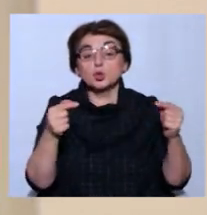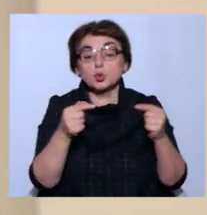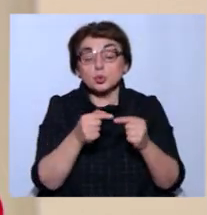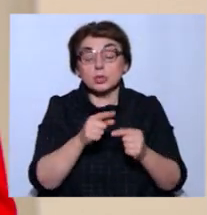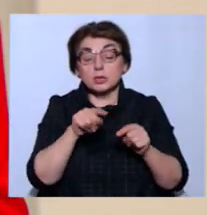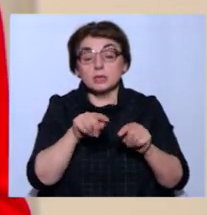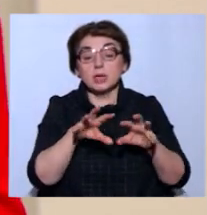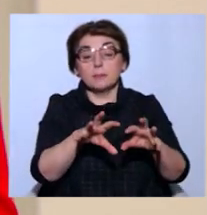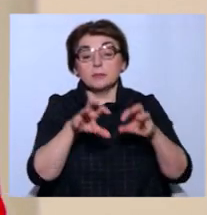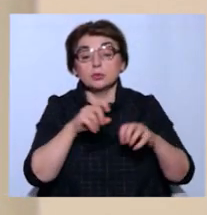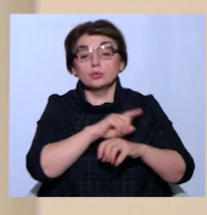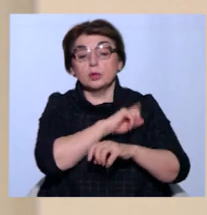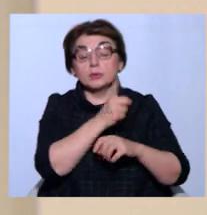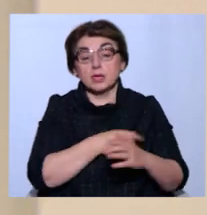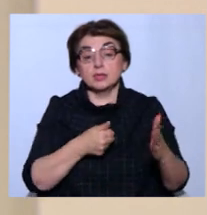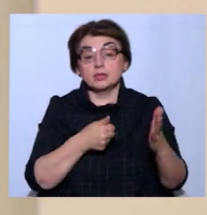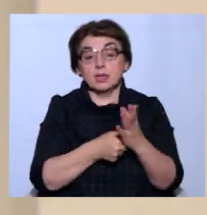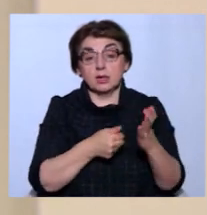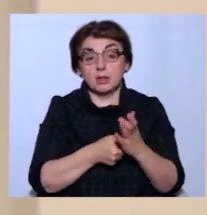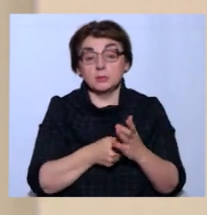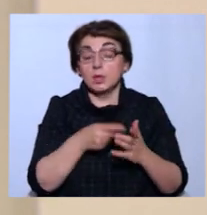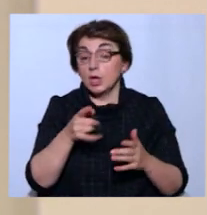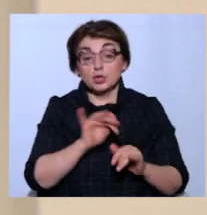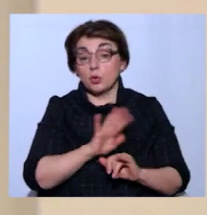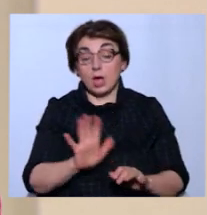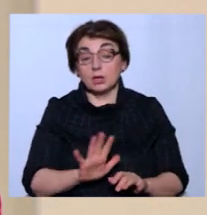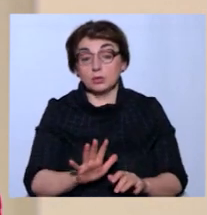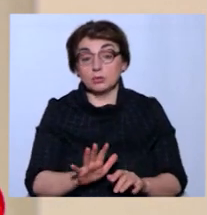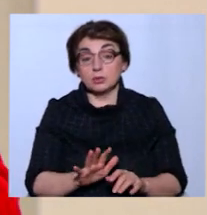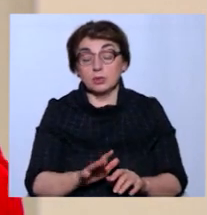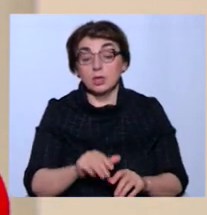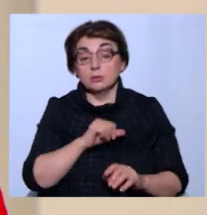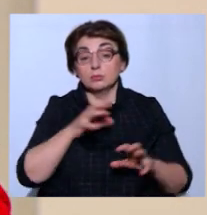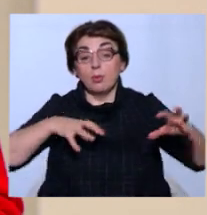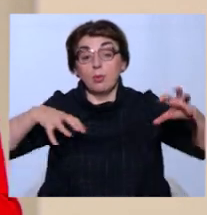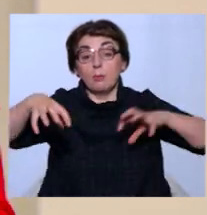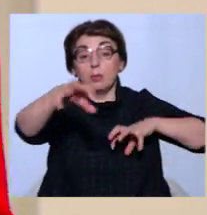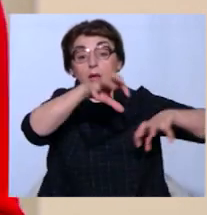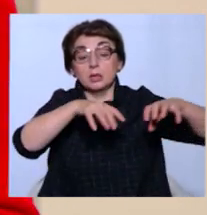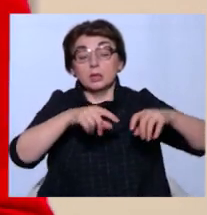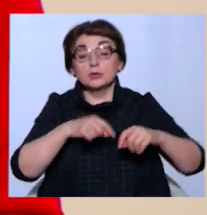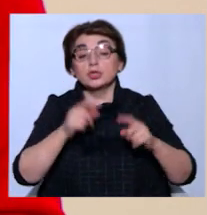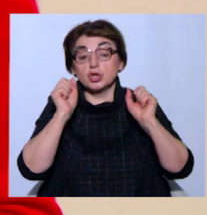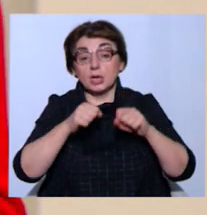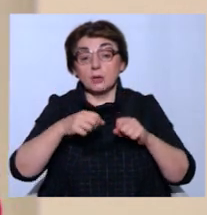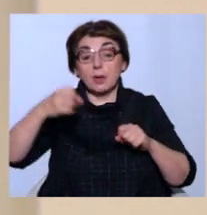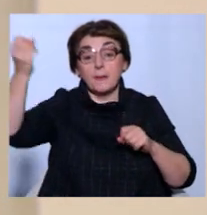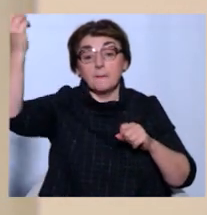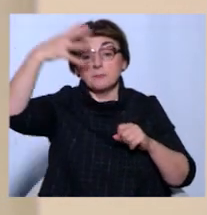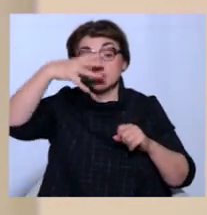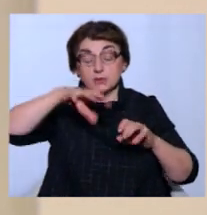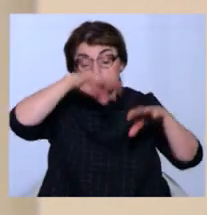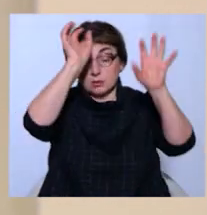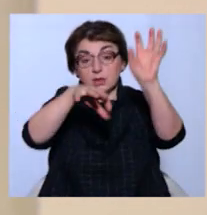გავლენით ხდება ეს ყველაფერი. ასე რომ არ იყოს, მაშინ პლანეტები შეიძლება მზეზე ჩამოვარდნილიყოს. სწორედ